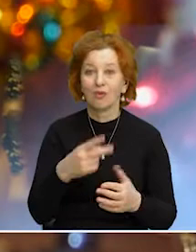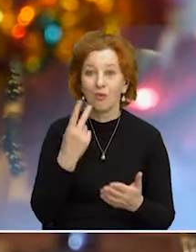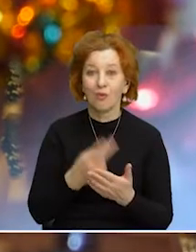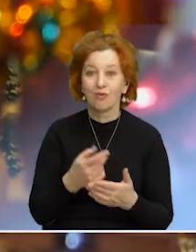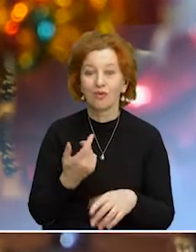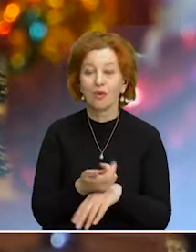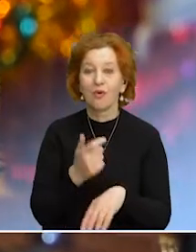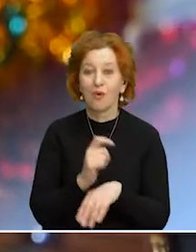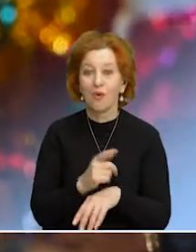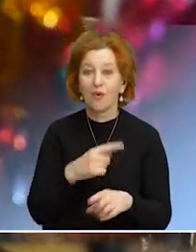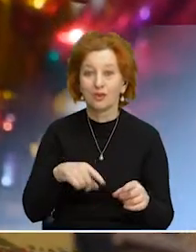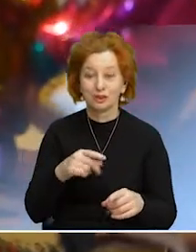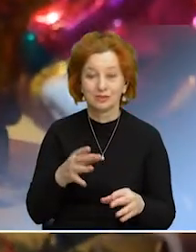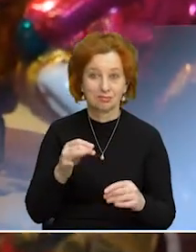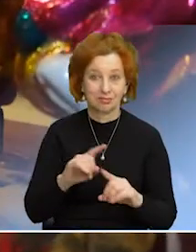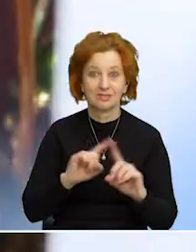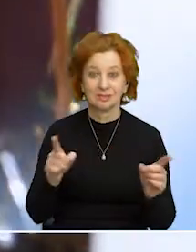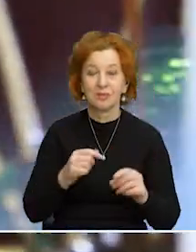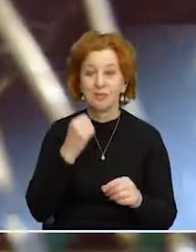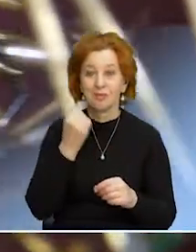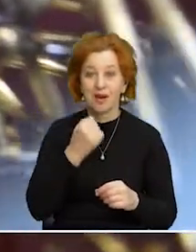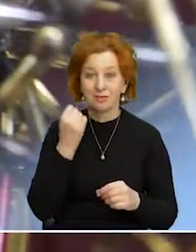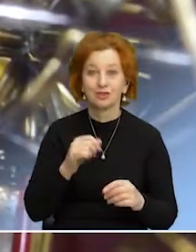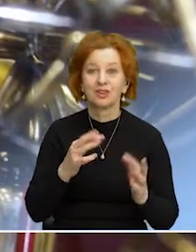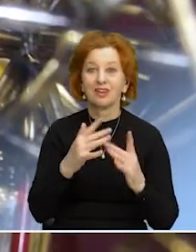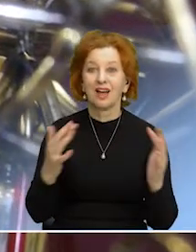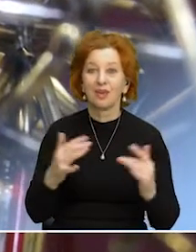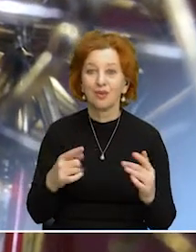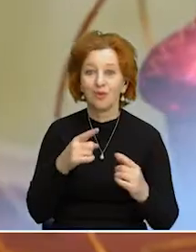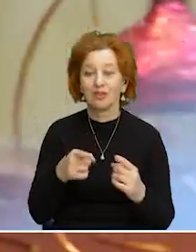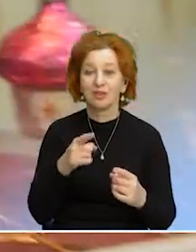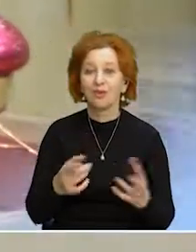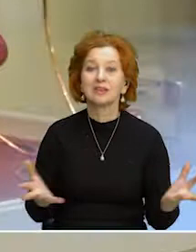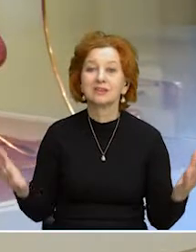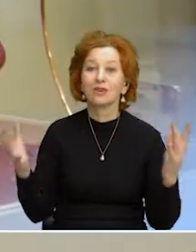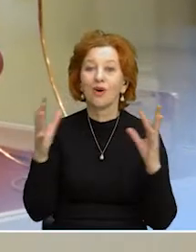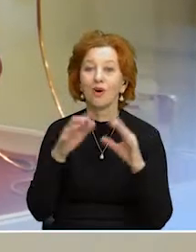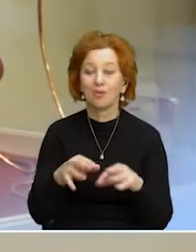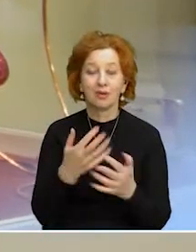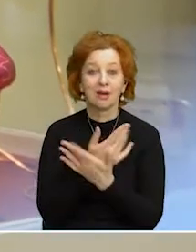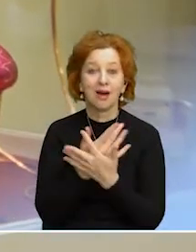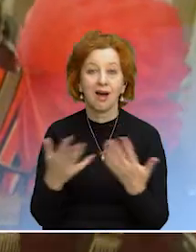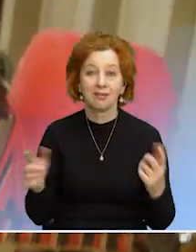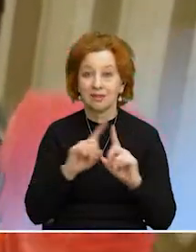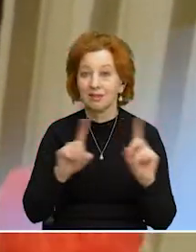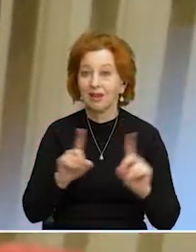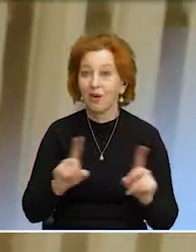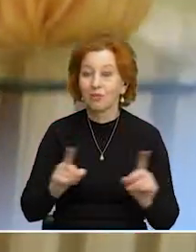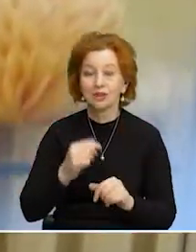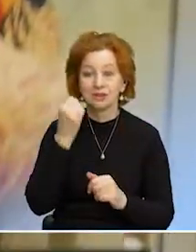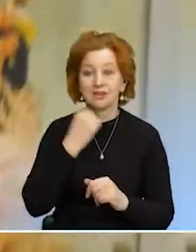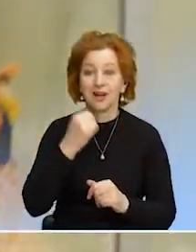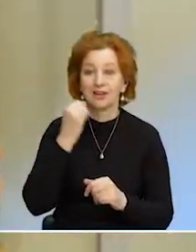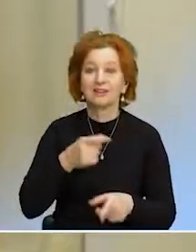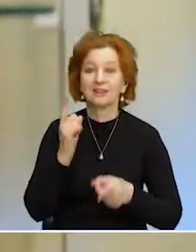там увидела, очень похожи на те, которые были у моей бабушки на елке. Игрушки здесь собраны самые разные, необычные,